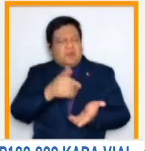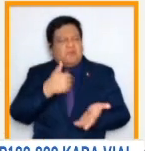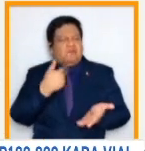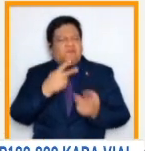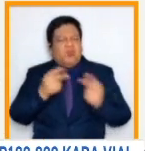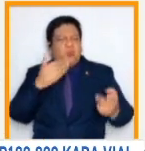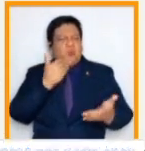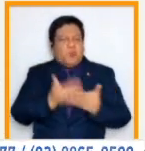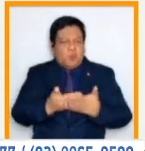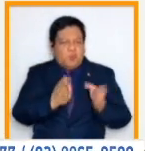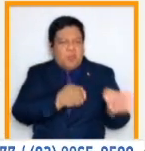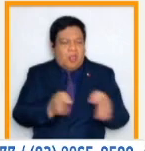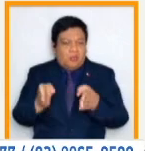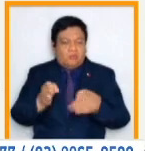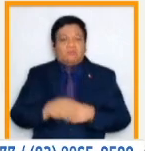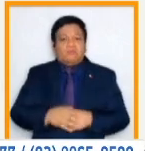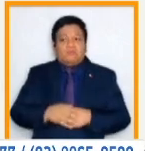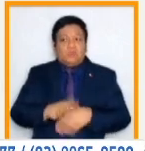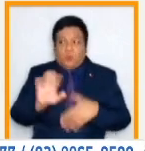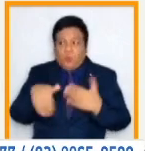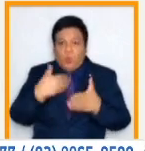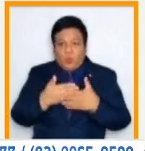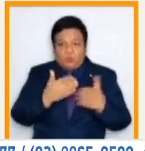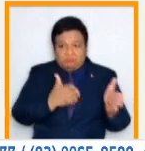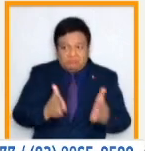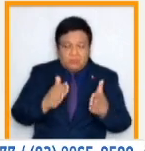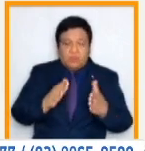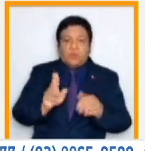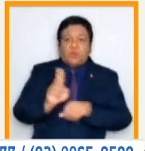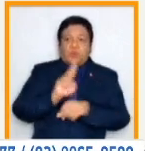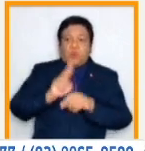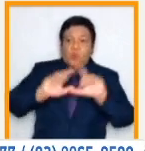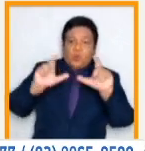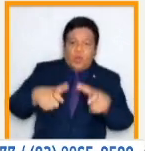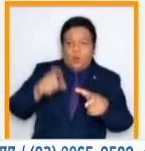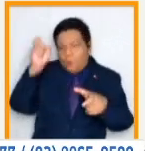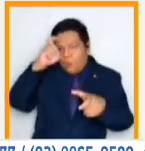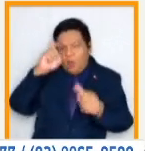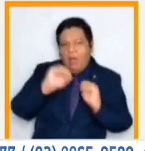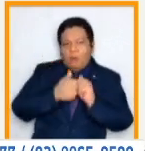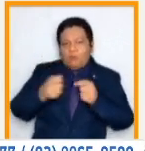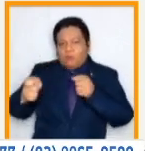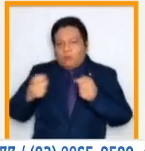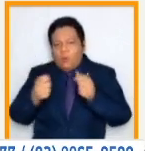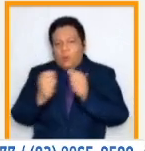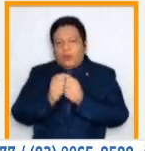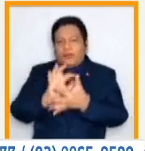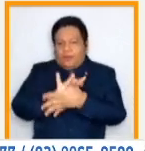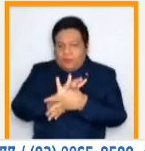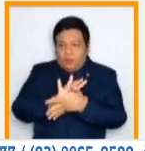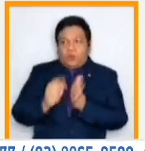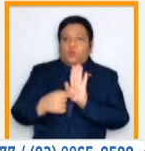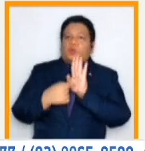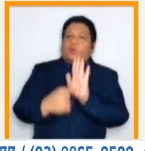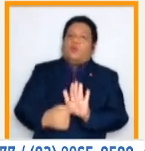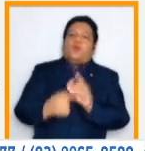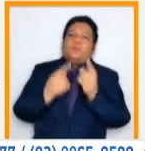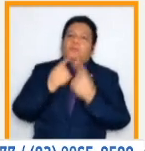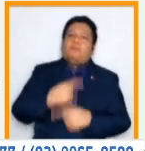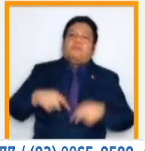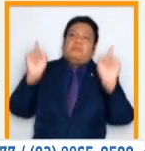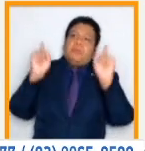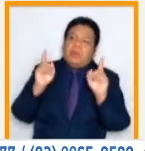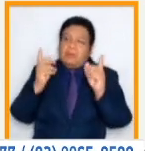this showed you have prepared and used a lockdown wisely to deal with the pandemic. And the reflection is that you have managed to prevent a large number of